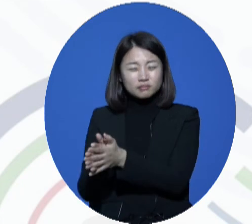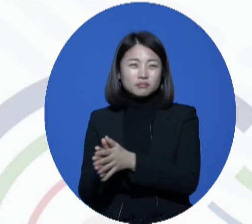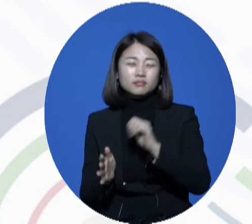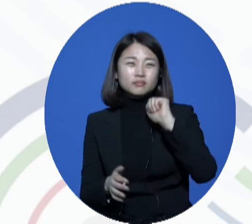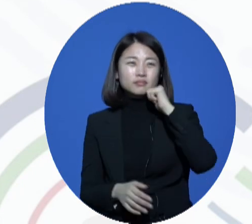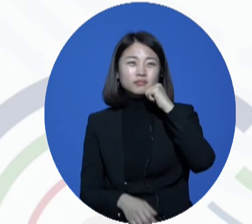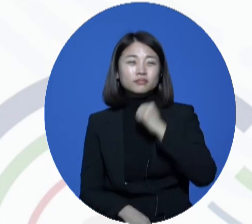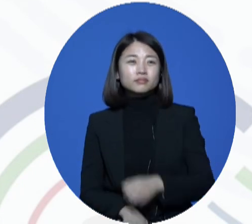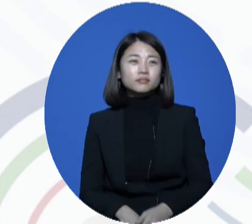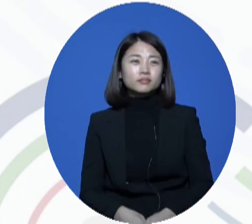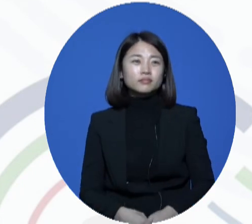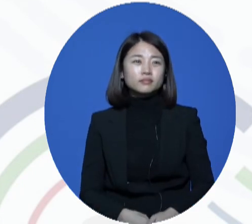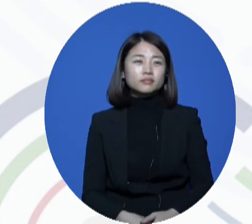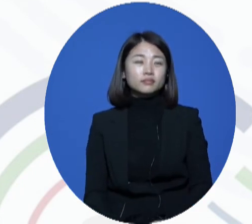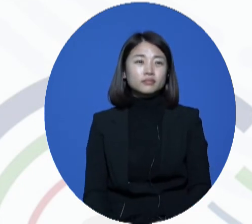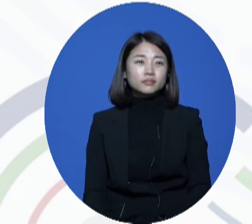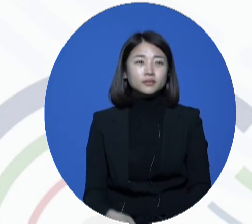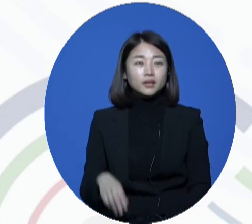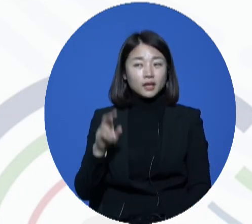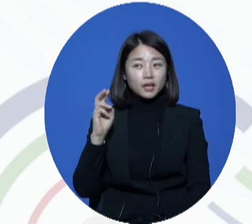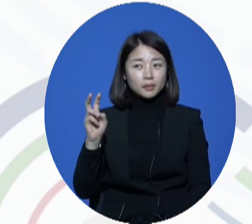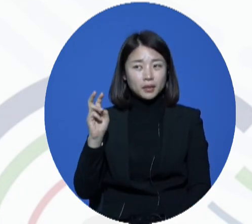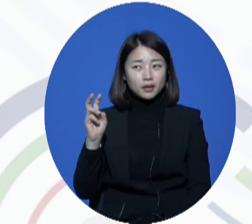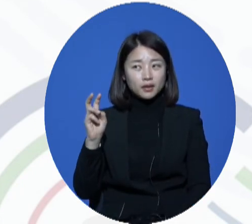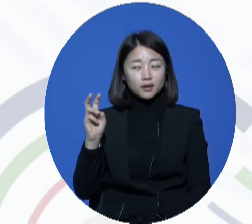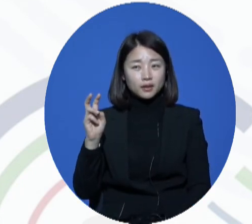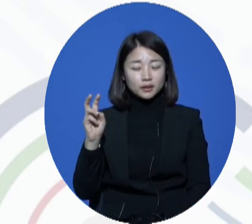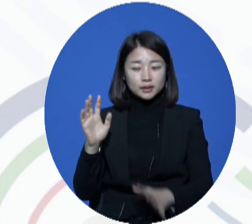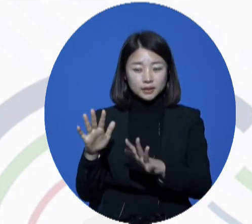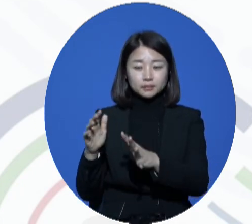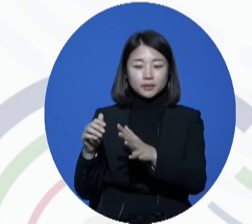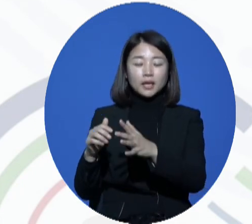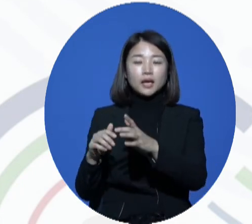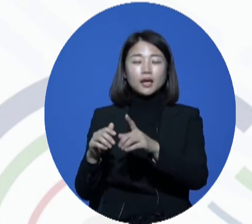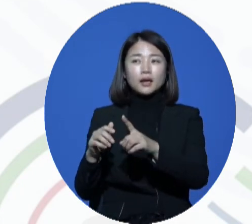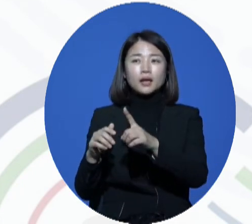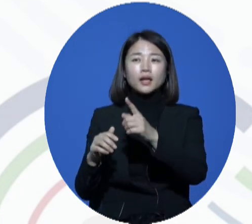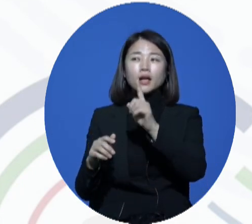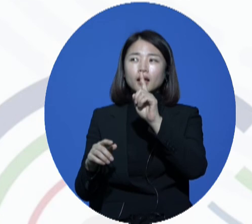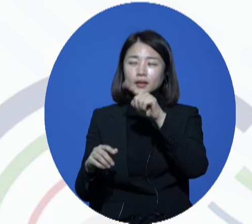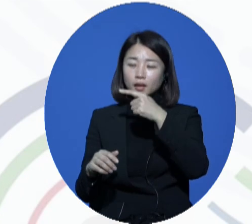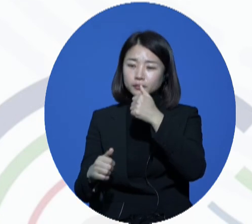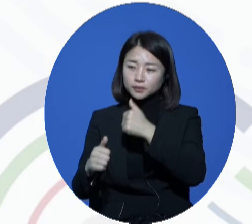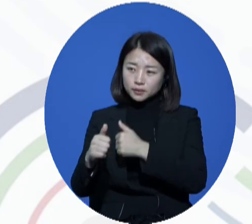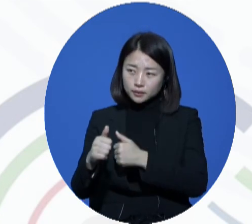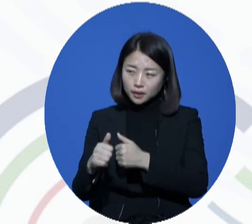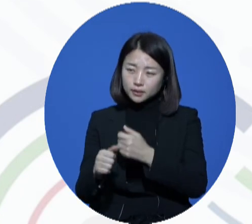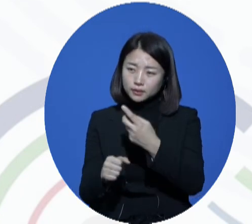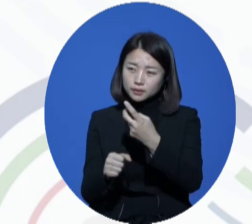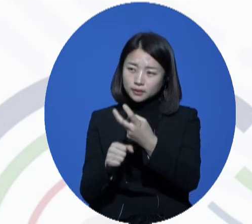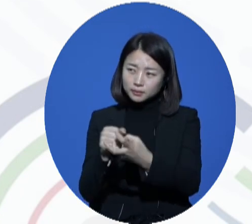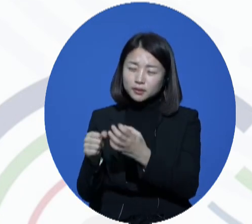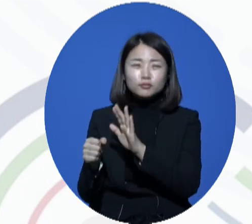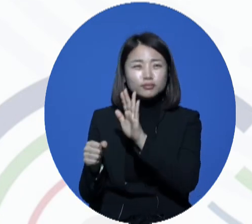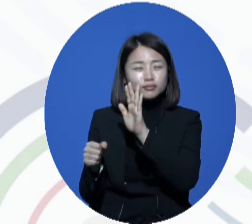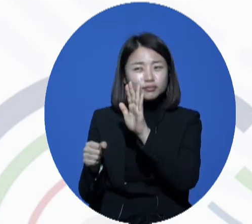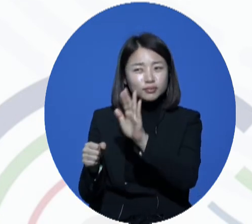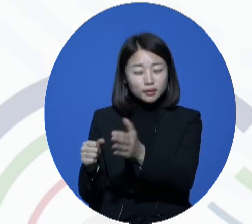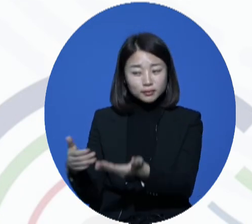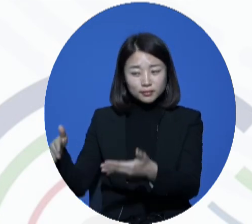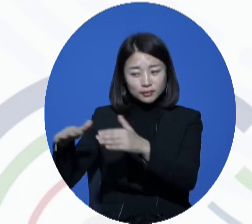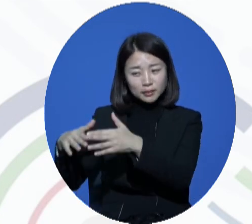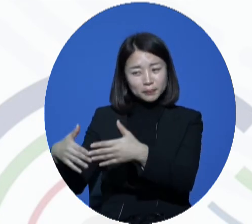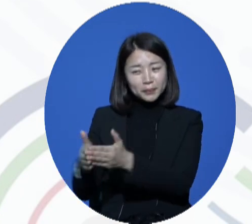어렵습니다. 한 세대 이상 더 걸려야만 자립생활 서비스가 본격적으로 확대되고 자리 잡을 수